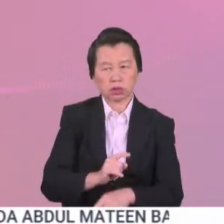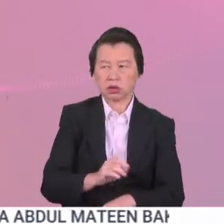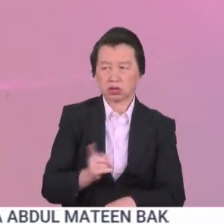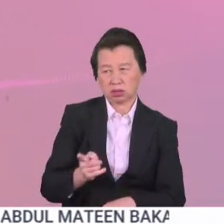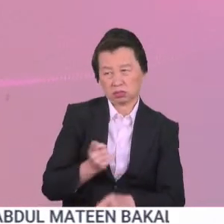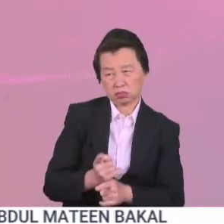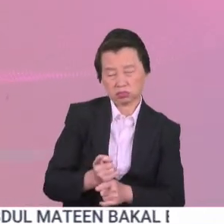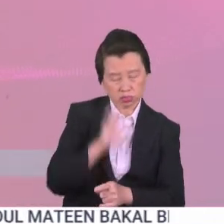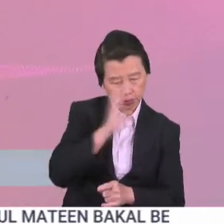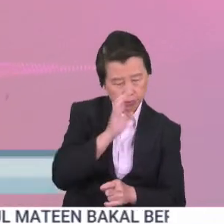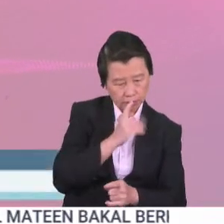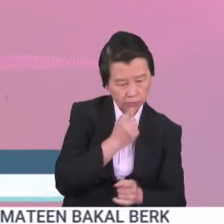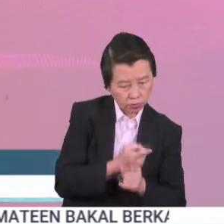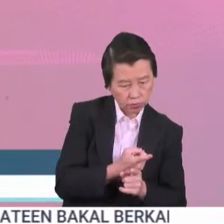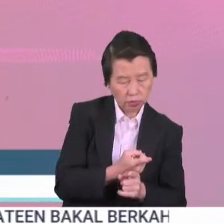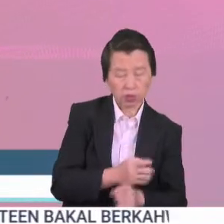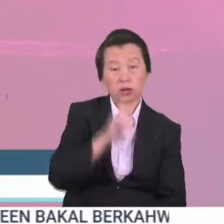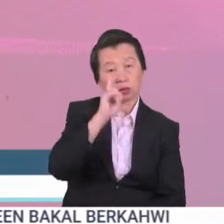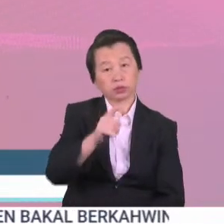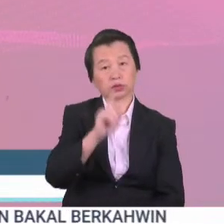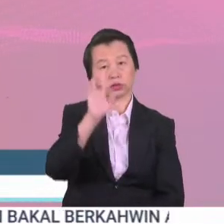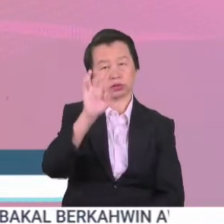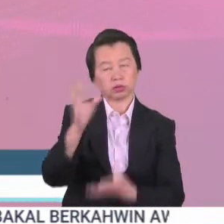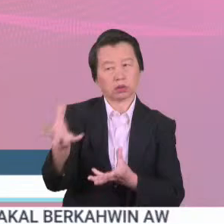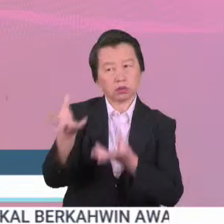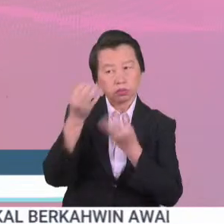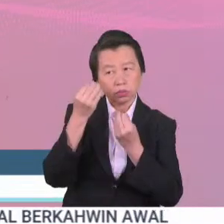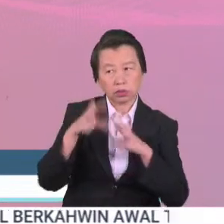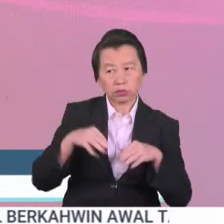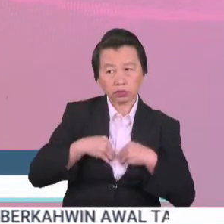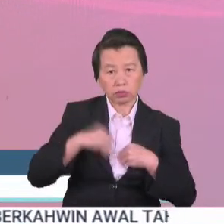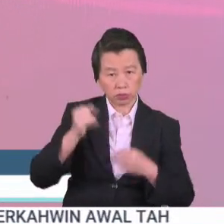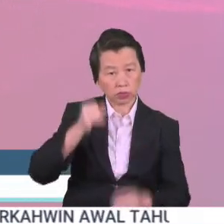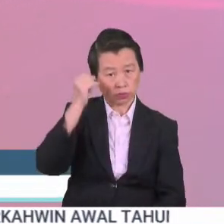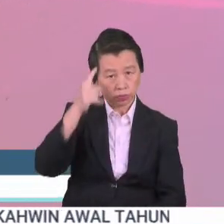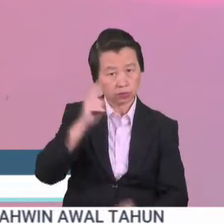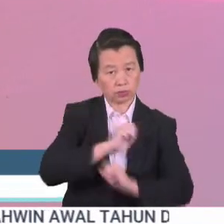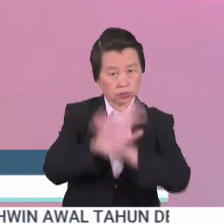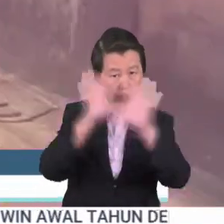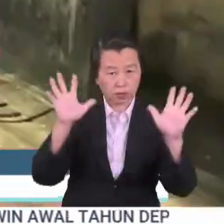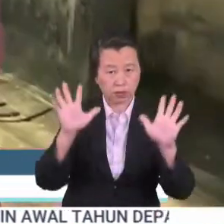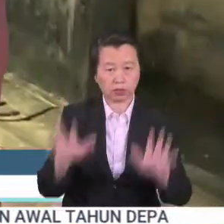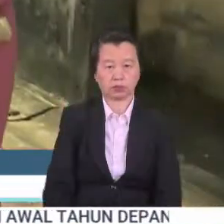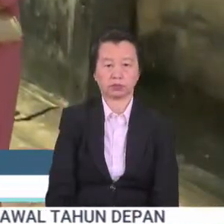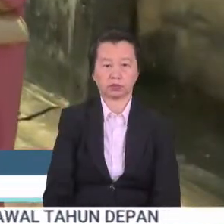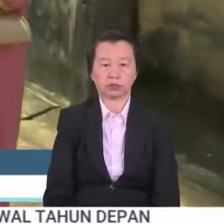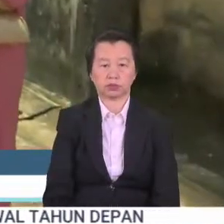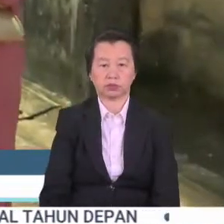kesahihan ia bagi memastikan sesuatu maklumat yang diterima dapat difahami dengan